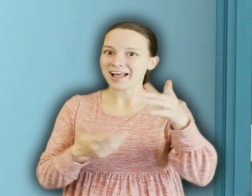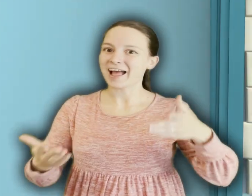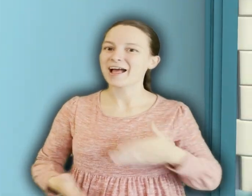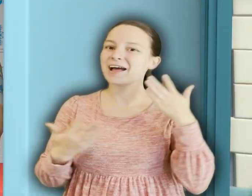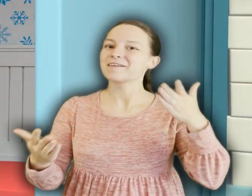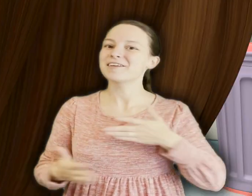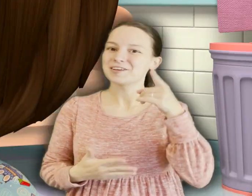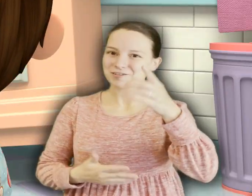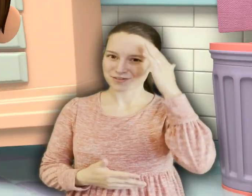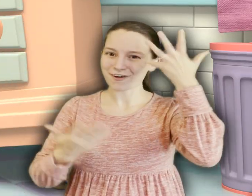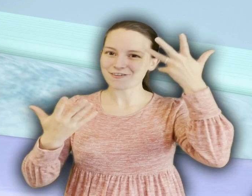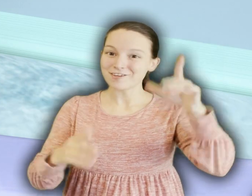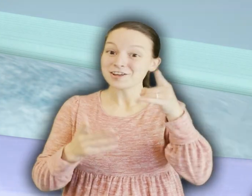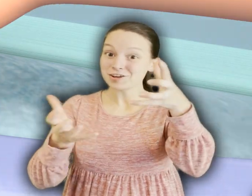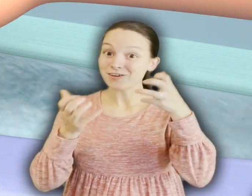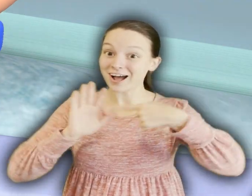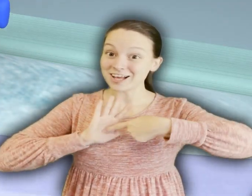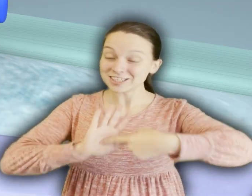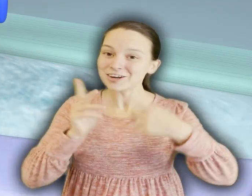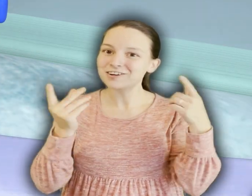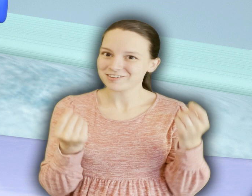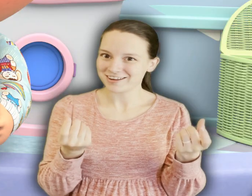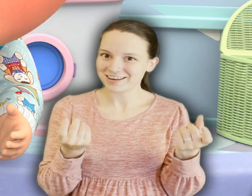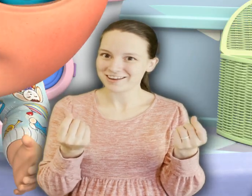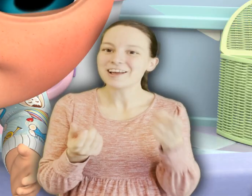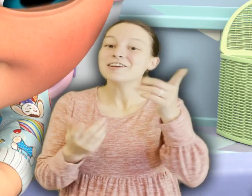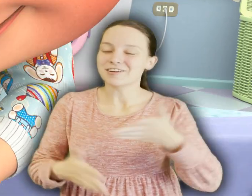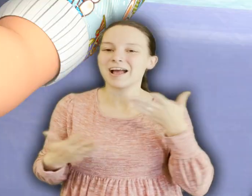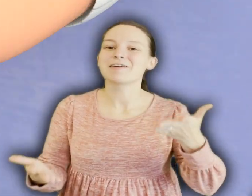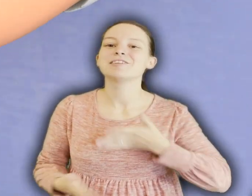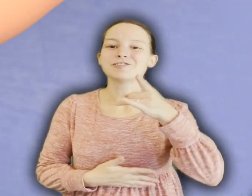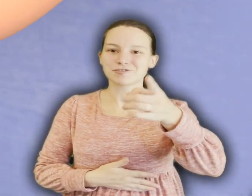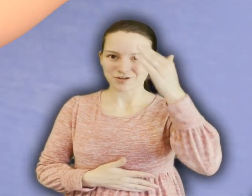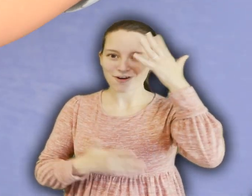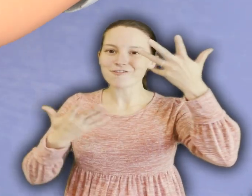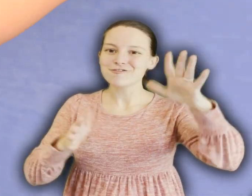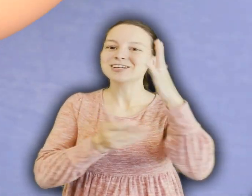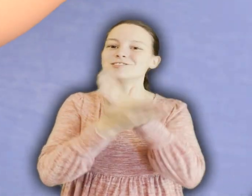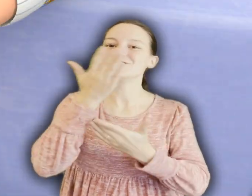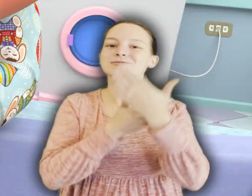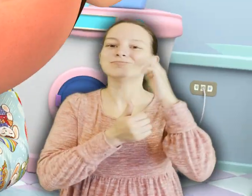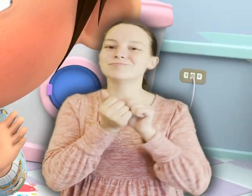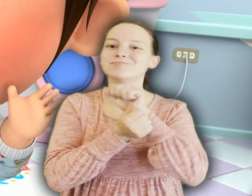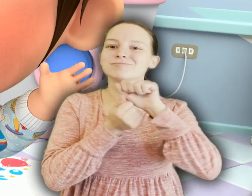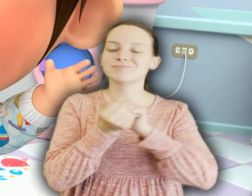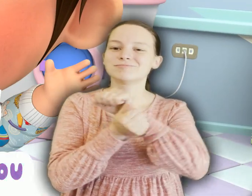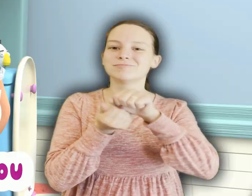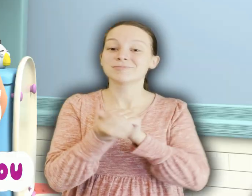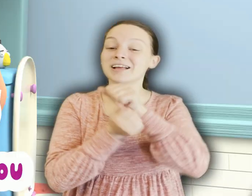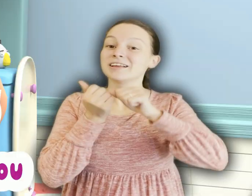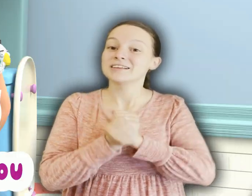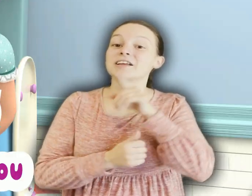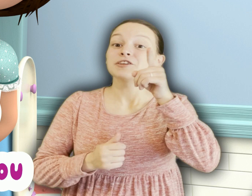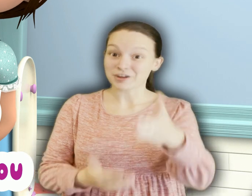たかったら手を洗いに行こう。食べたかったら手を洗おう。食べ